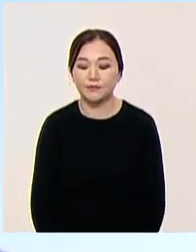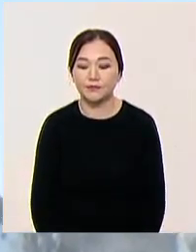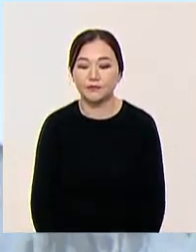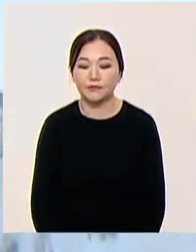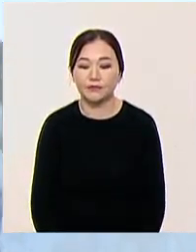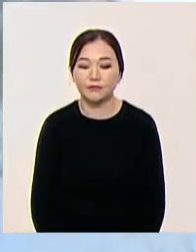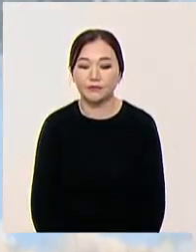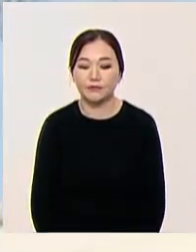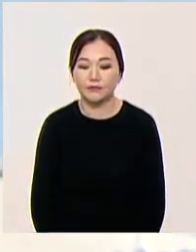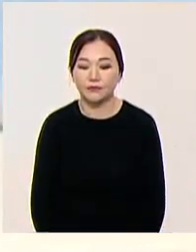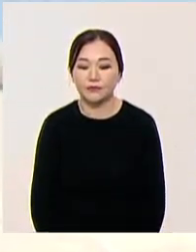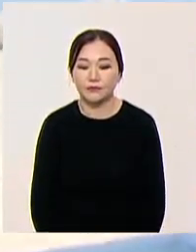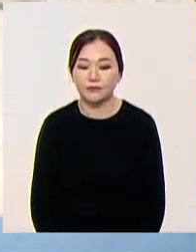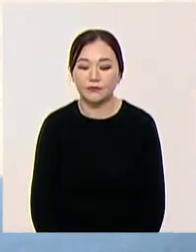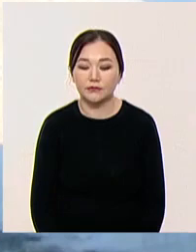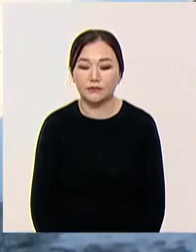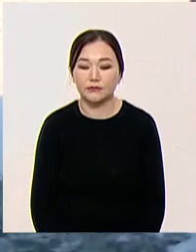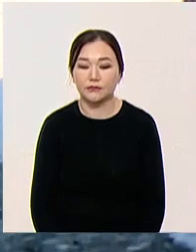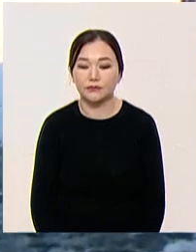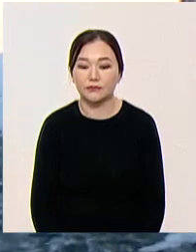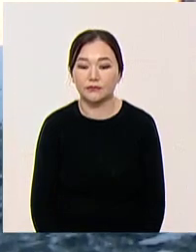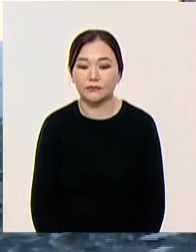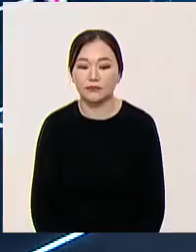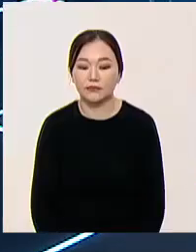Алексей Мехедов, Информбюро, Павлодарская область.